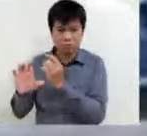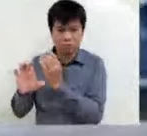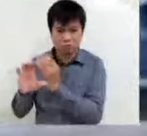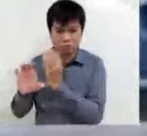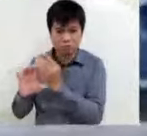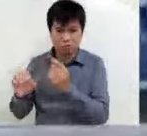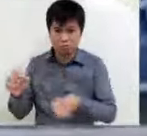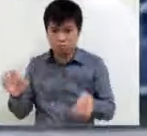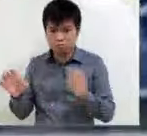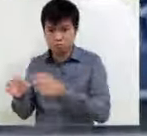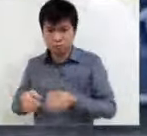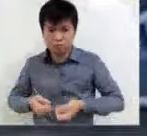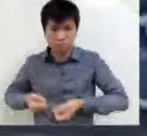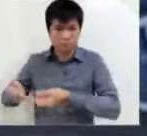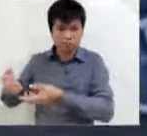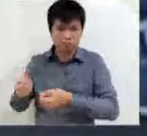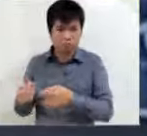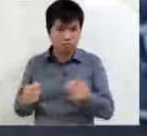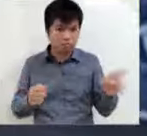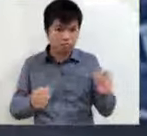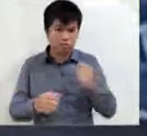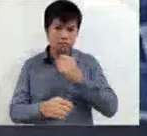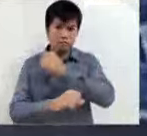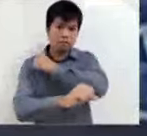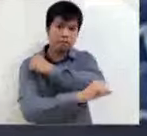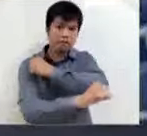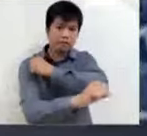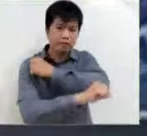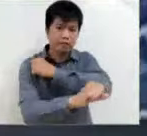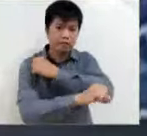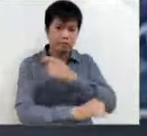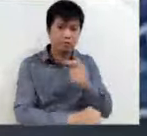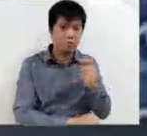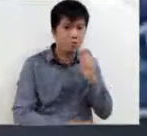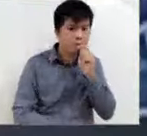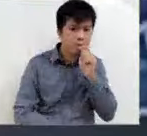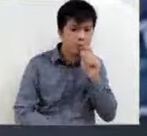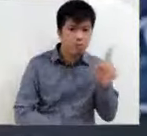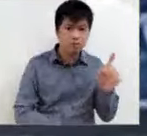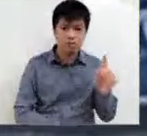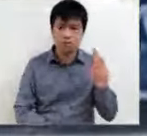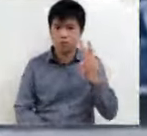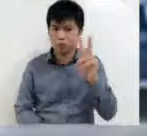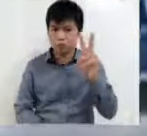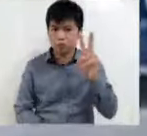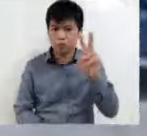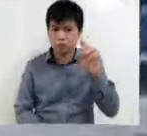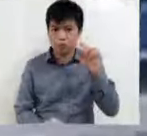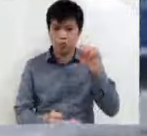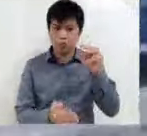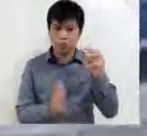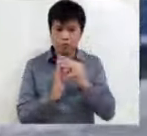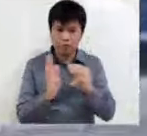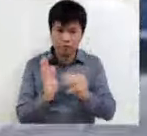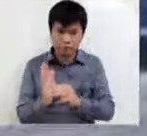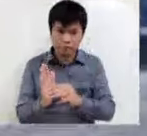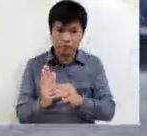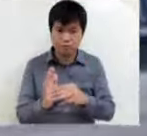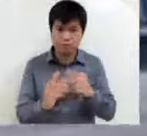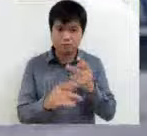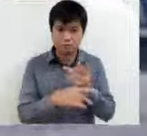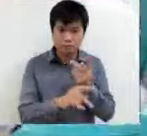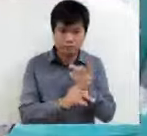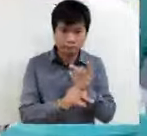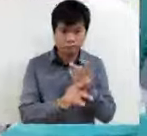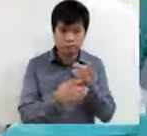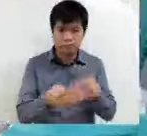yan, nagnanakaw na pala sa vape shop. Nasa 2 milyong pisong halaga ng mga produkto at iba't iba pang gamit ang tinangay